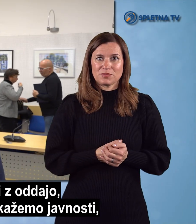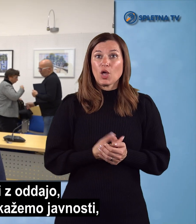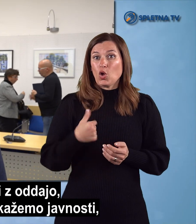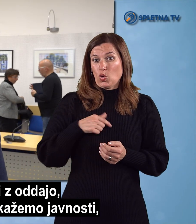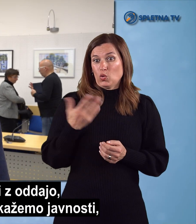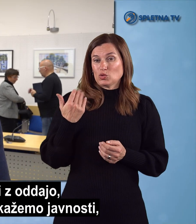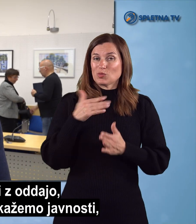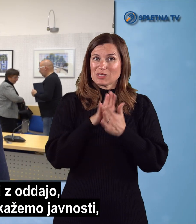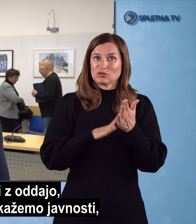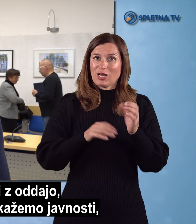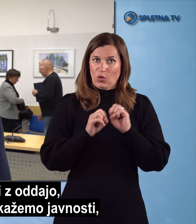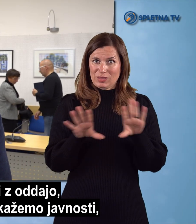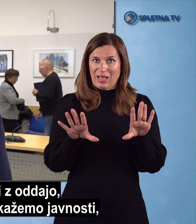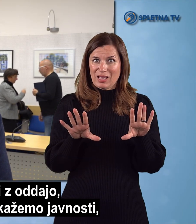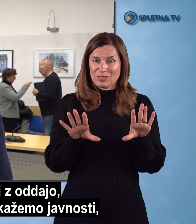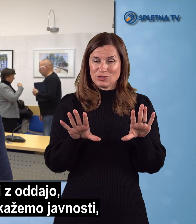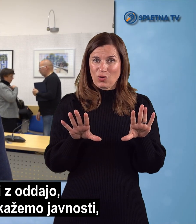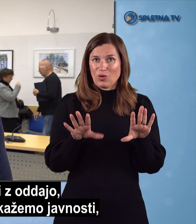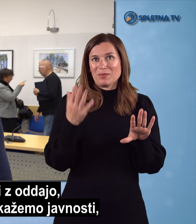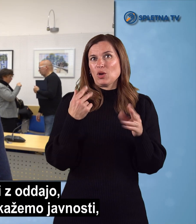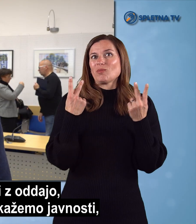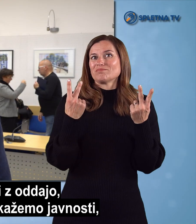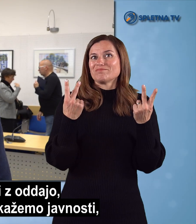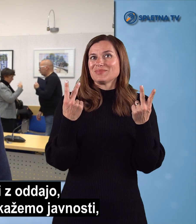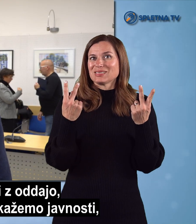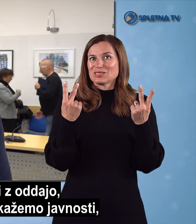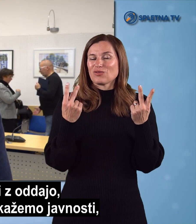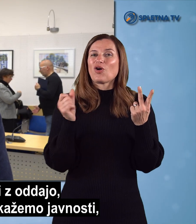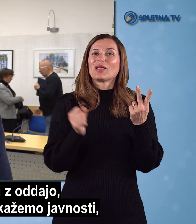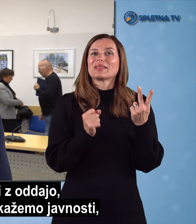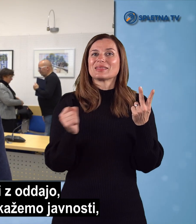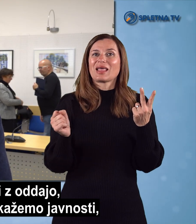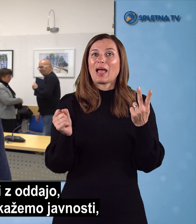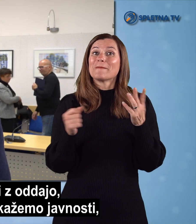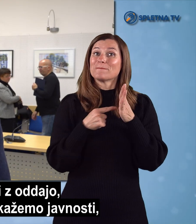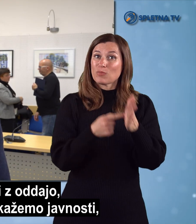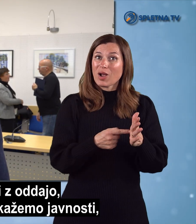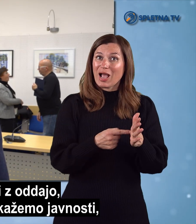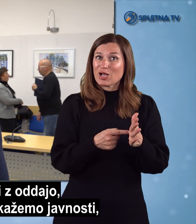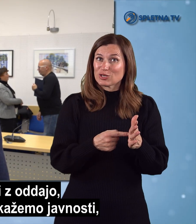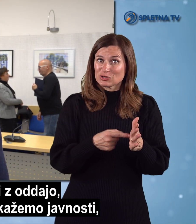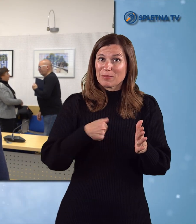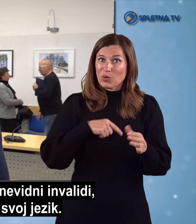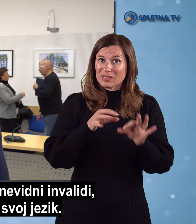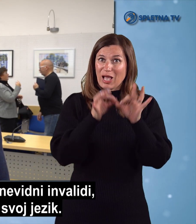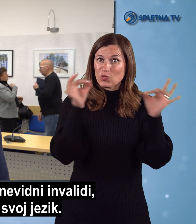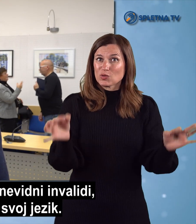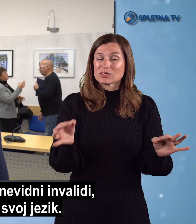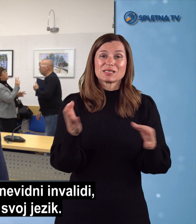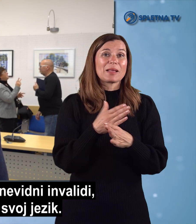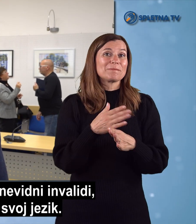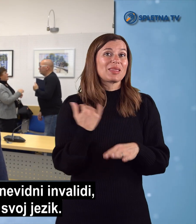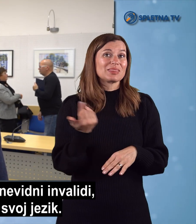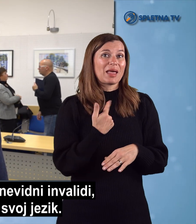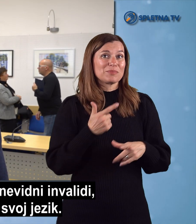Ko smo začeli oddajo, je bilo bistvo, da pokažemo javnosti, da med